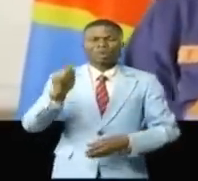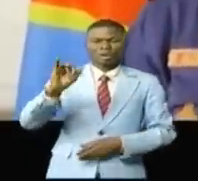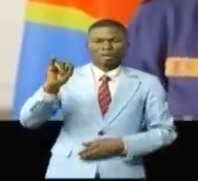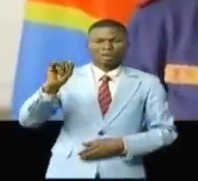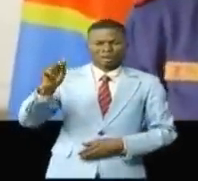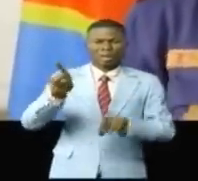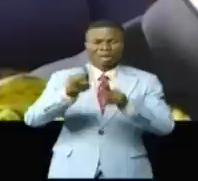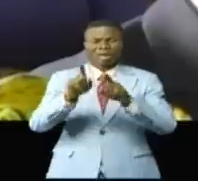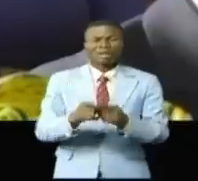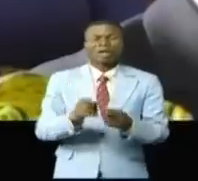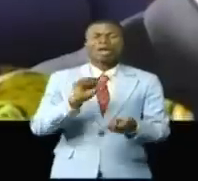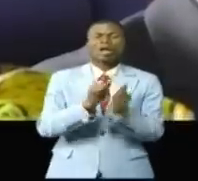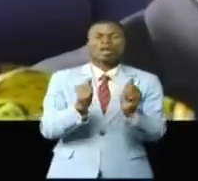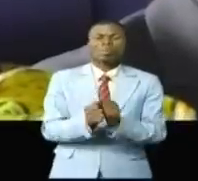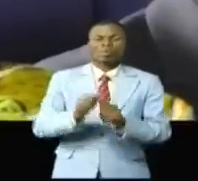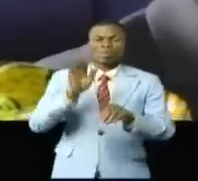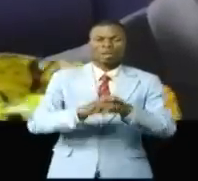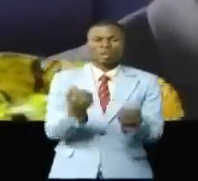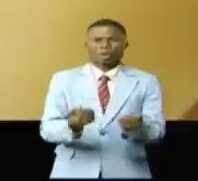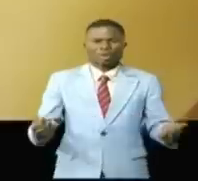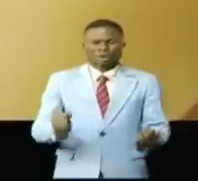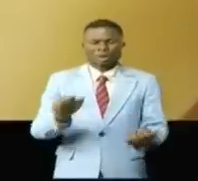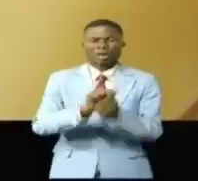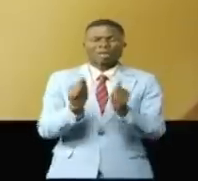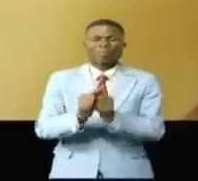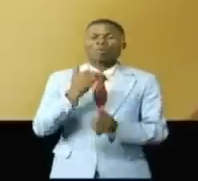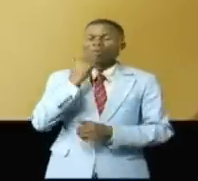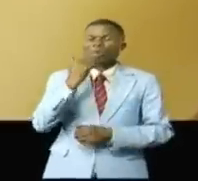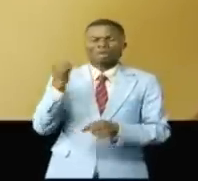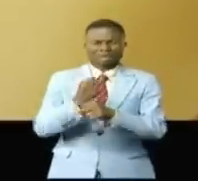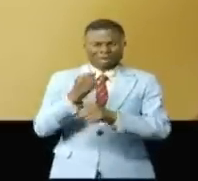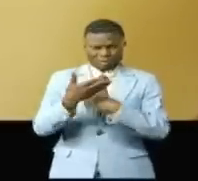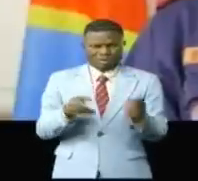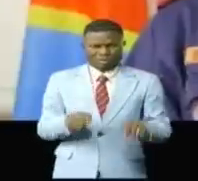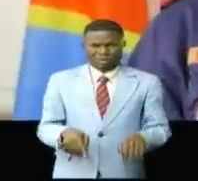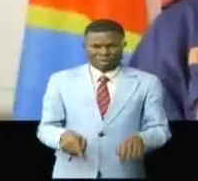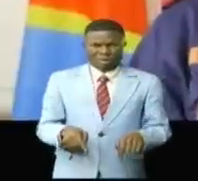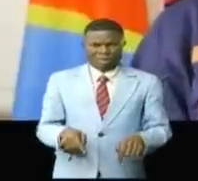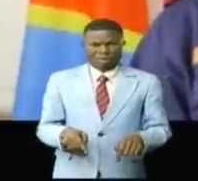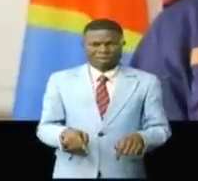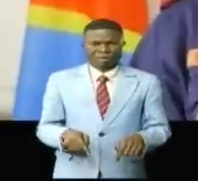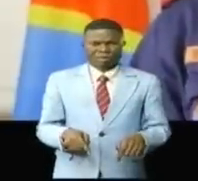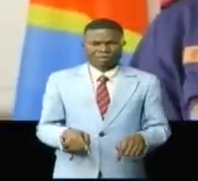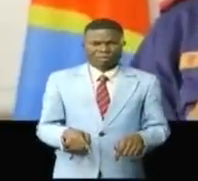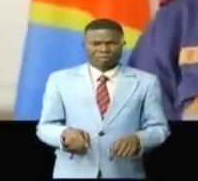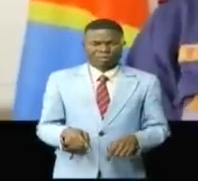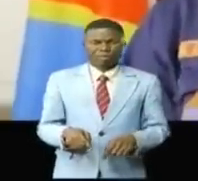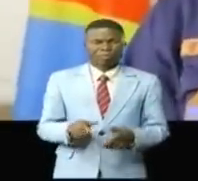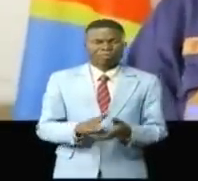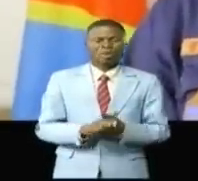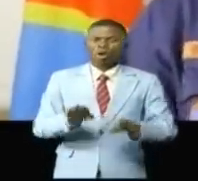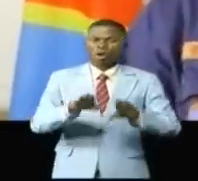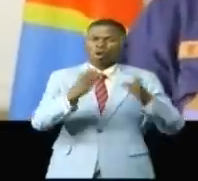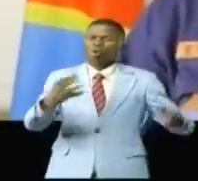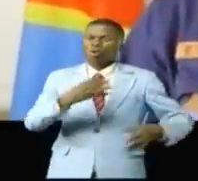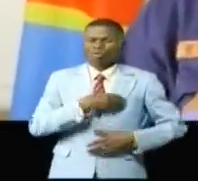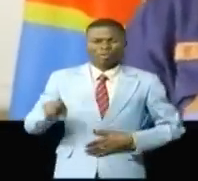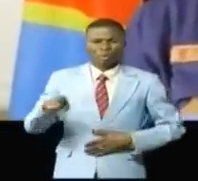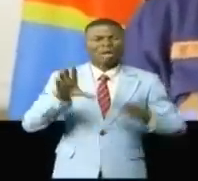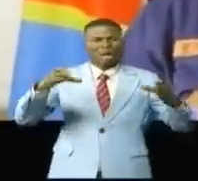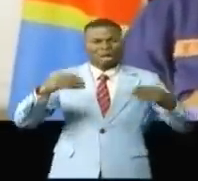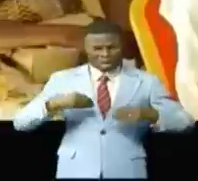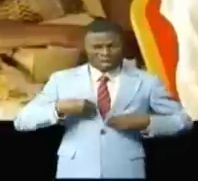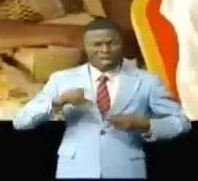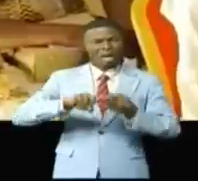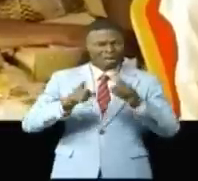sort de vos enfants, sur le sort de vos investissements que vous avez faits ici. Et ouvrez votre cœur, acceptez l'autre